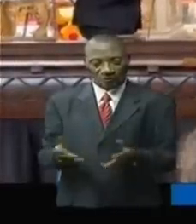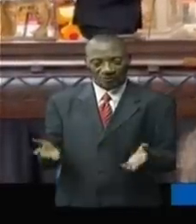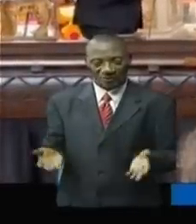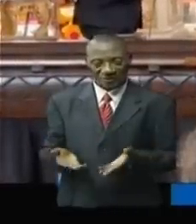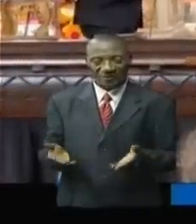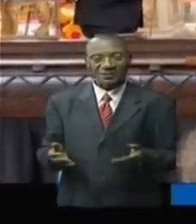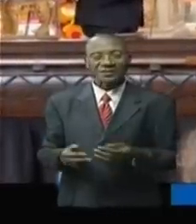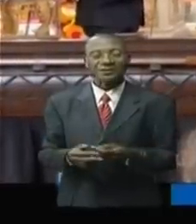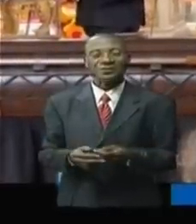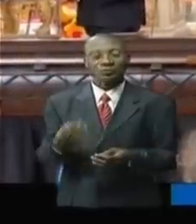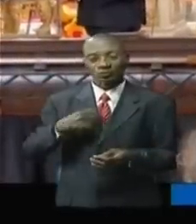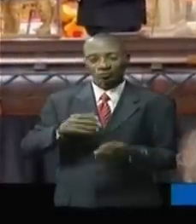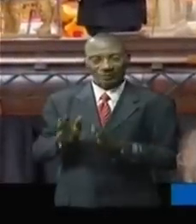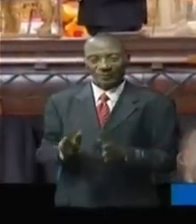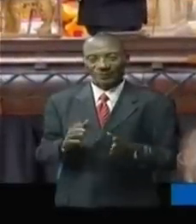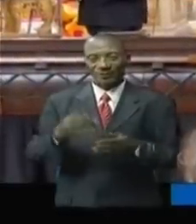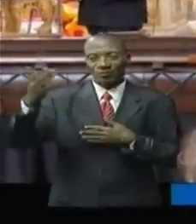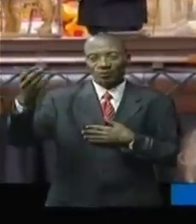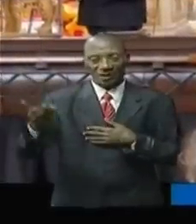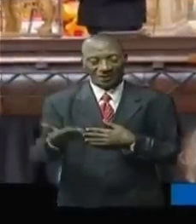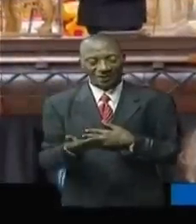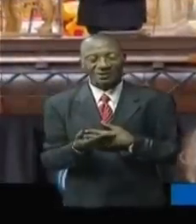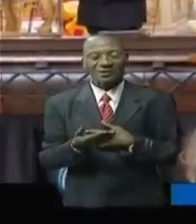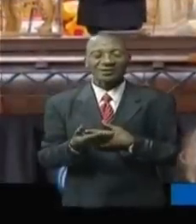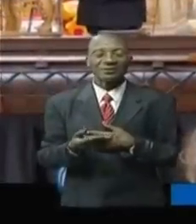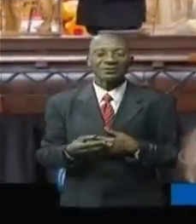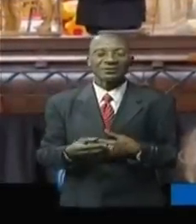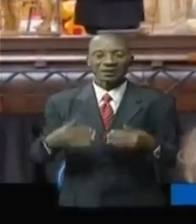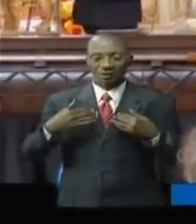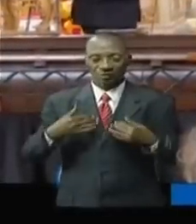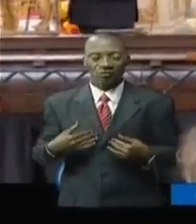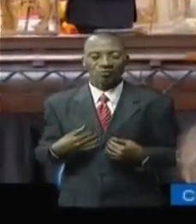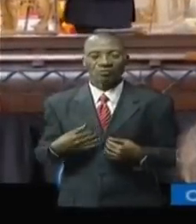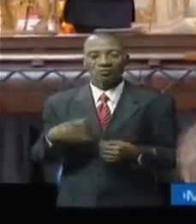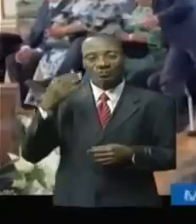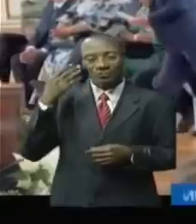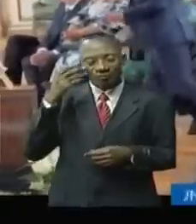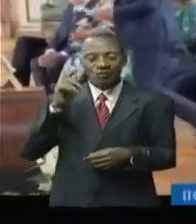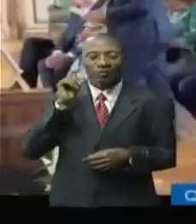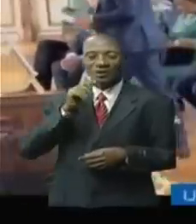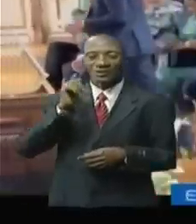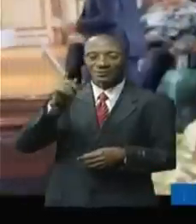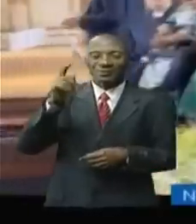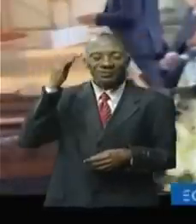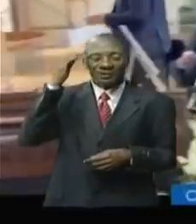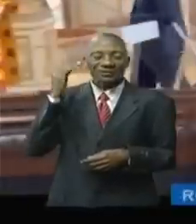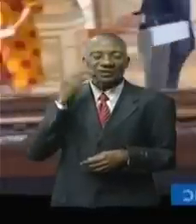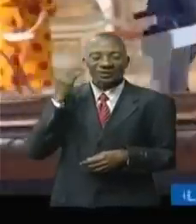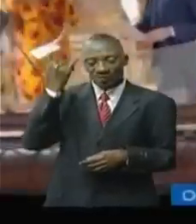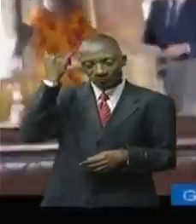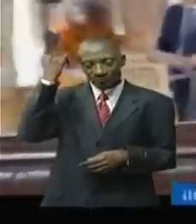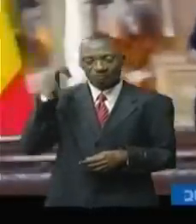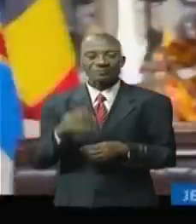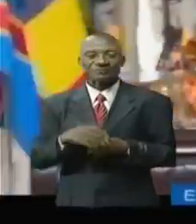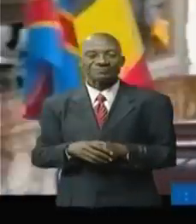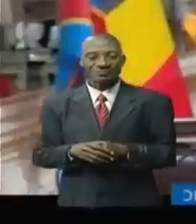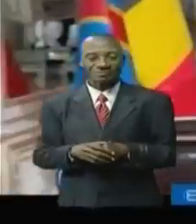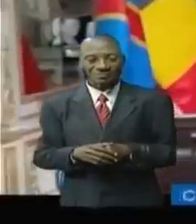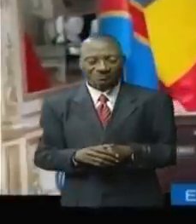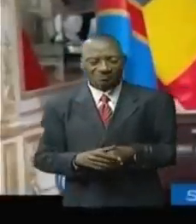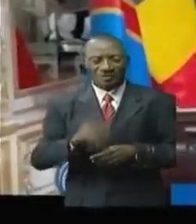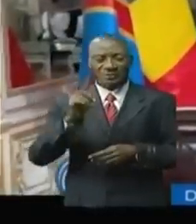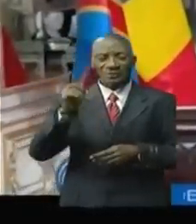le développement de l'Afrique, par sa position géostratégique. Alexander Deco, Premier ministre